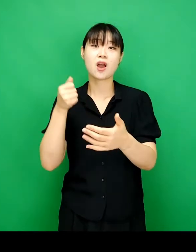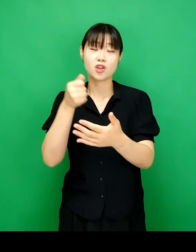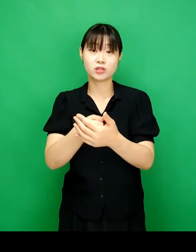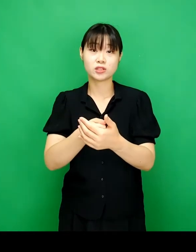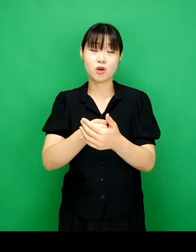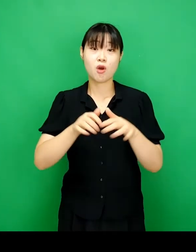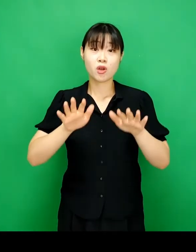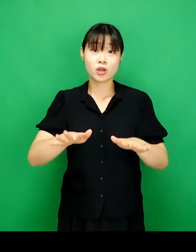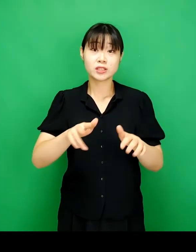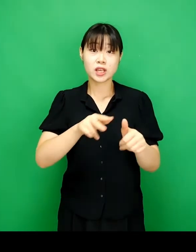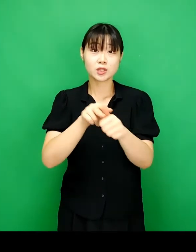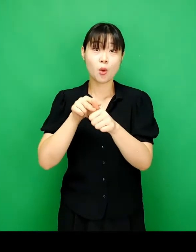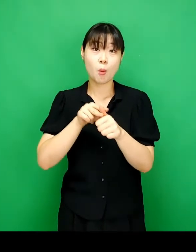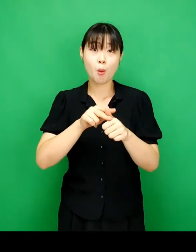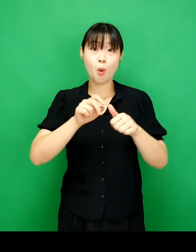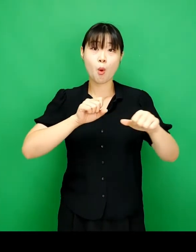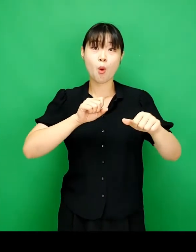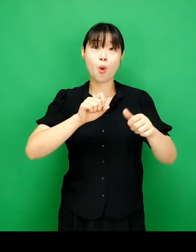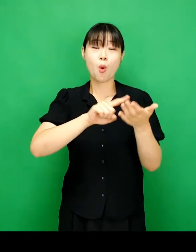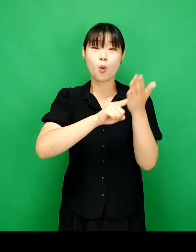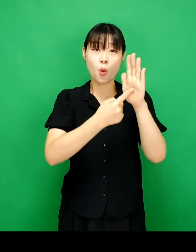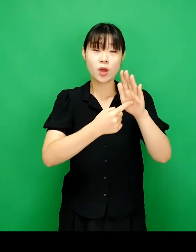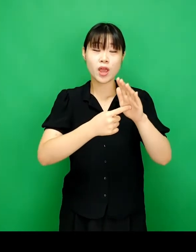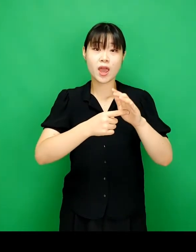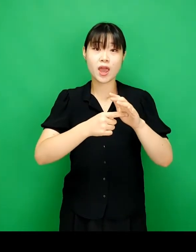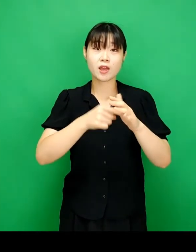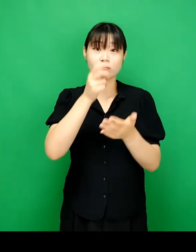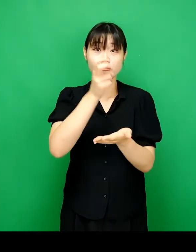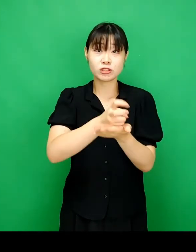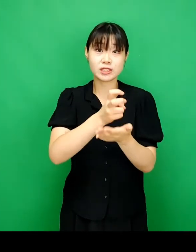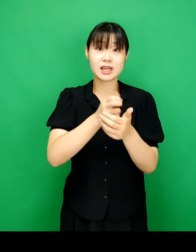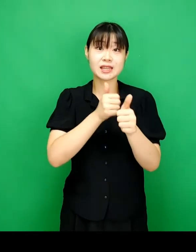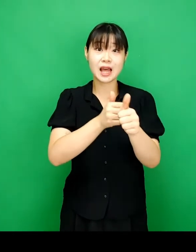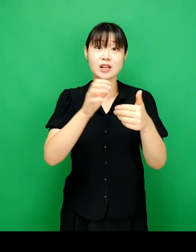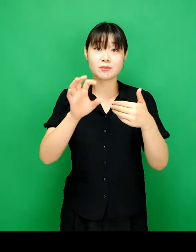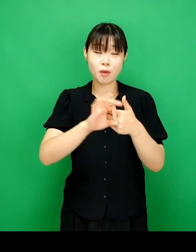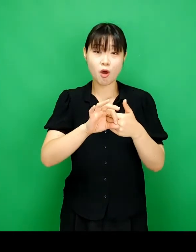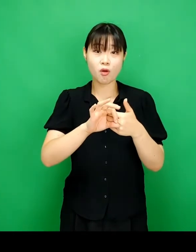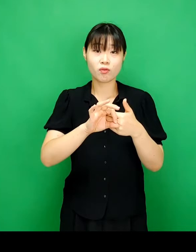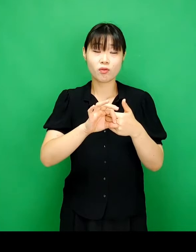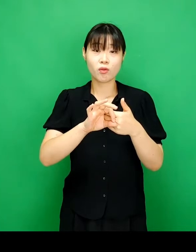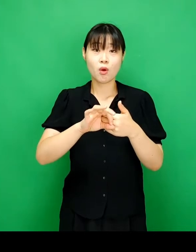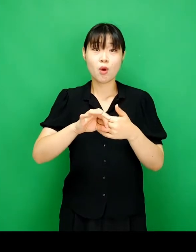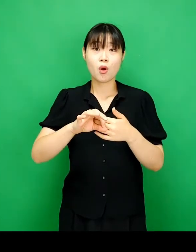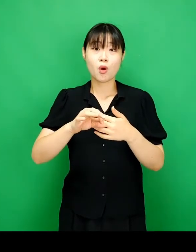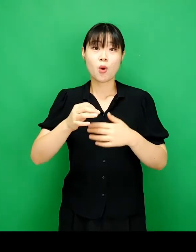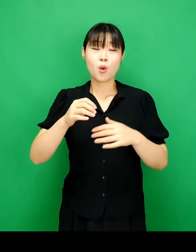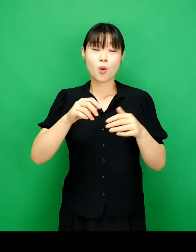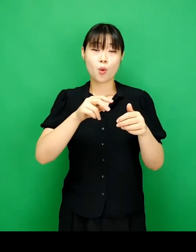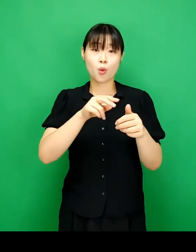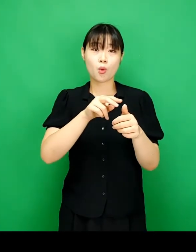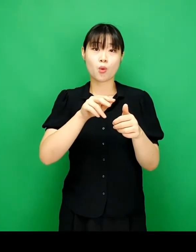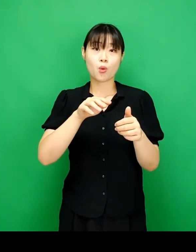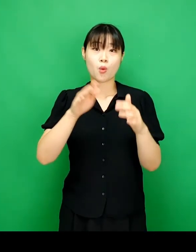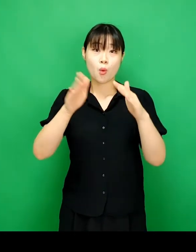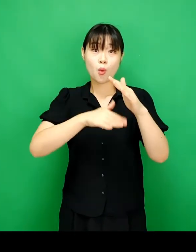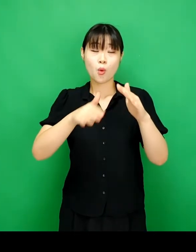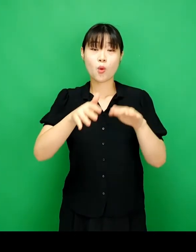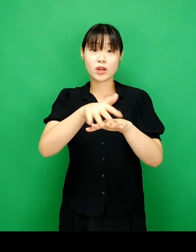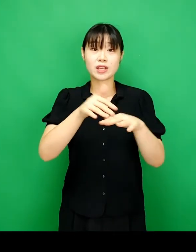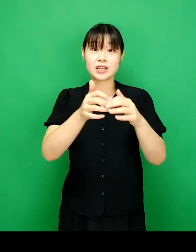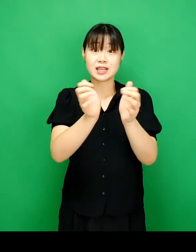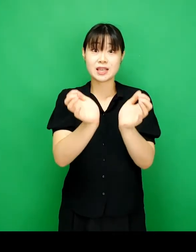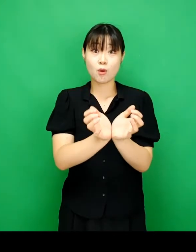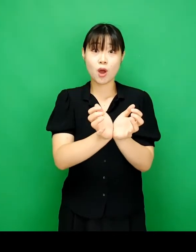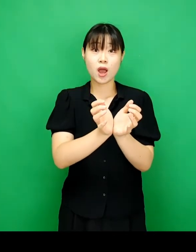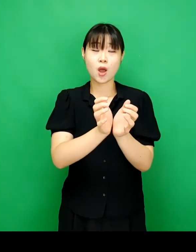규정됩니다. 현재 정보공개법 시행규칙에 따르면 본래 전자파일 형태로 공공기관이 보유하고